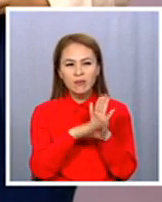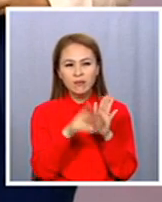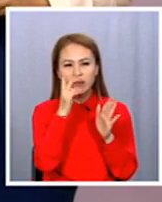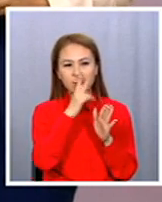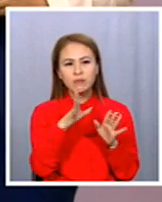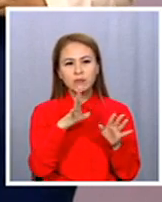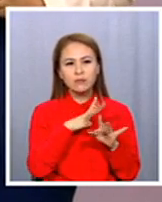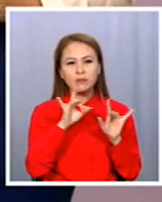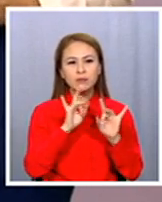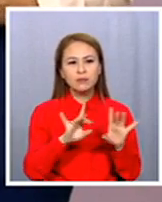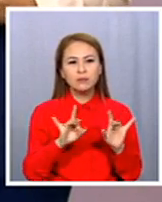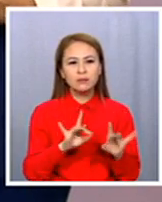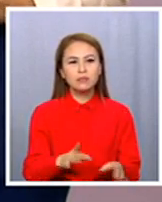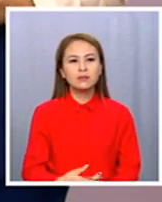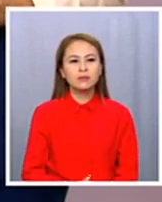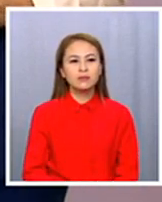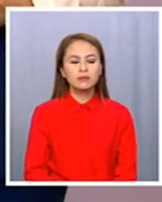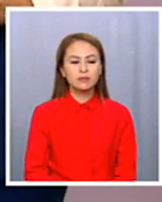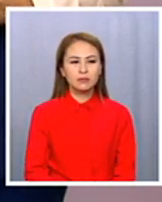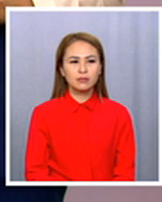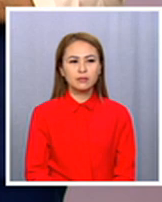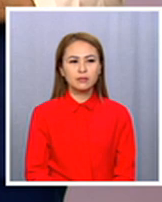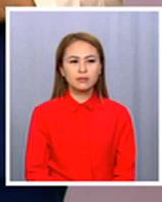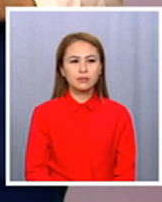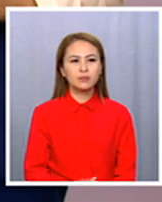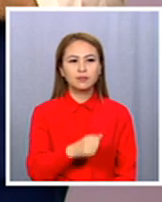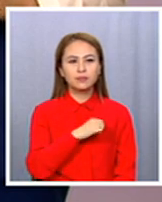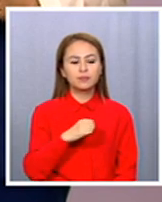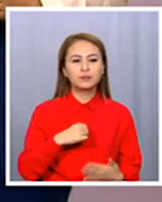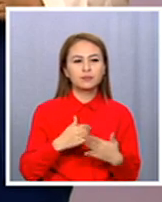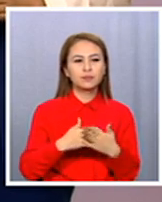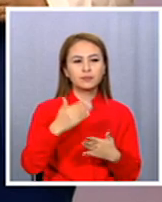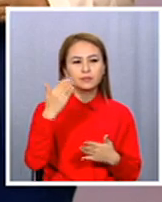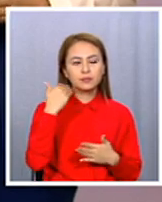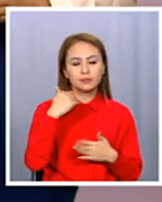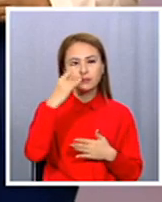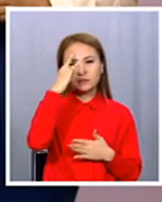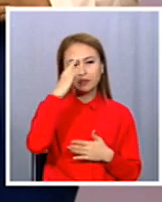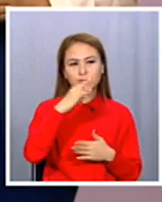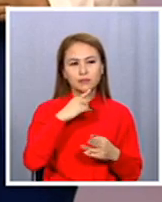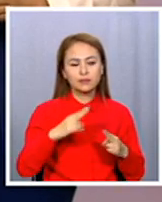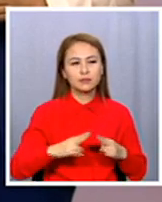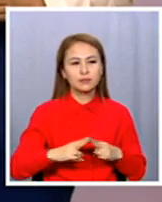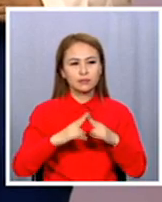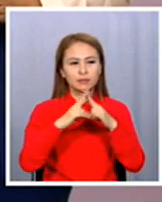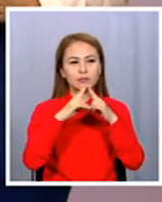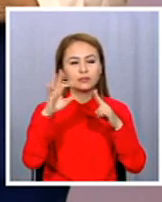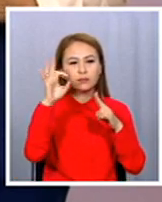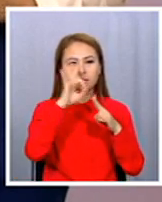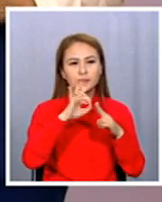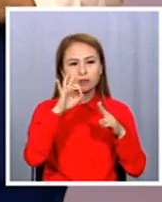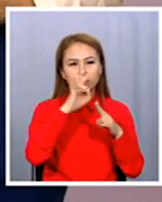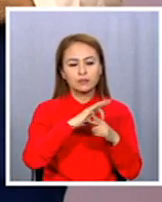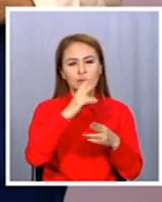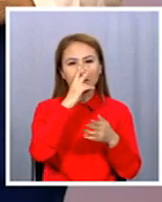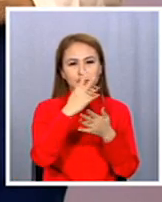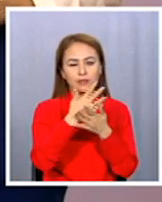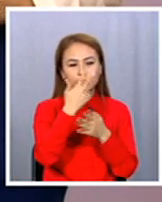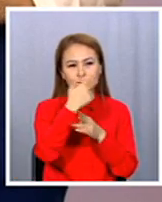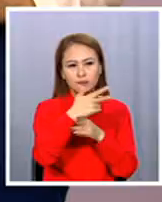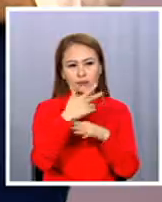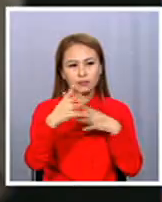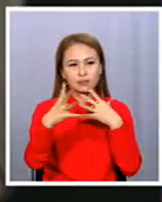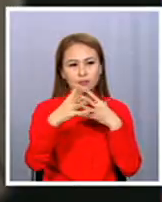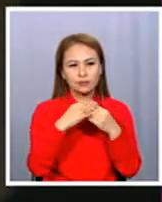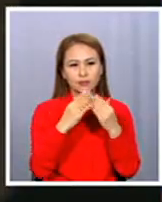әңгімеледік. Ал енді, балалар, қазір біз ең алғашқы қазақ ғарышкері Тоқтар Әубәкіров туралы бейне материалды бірге